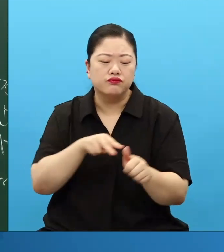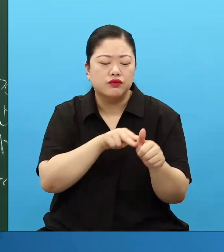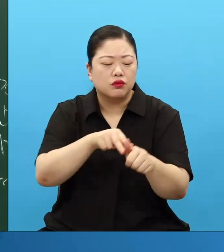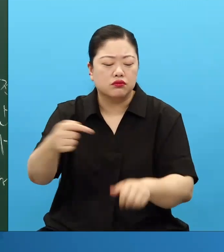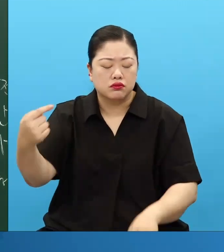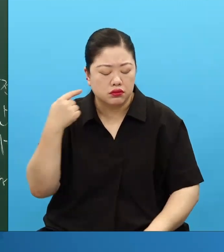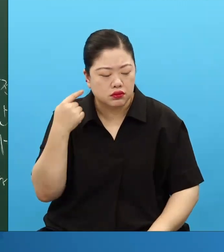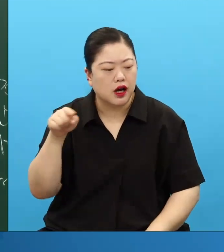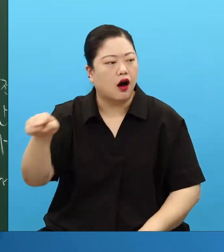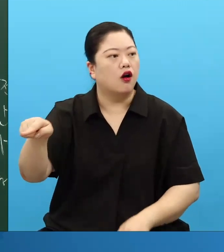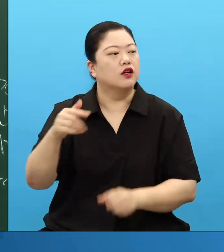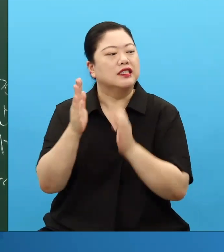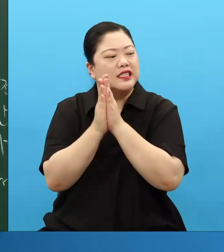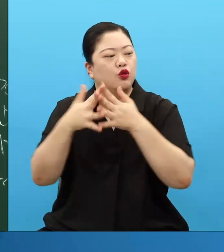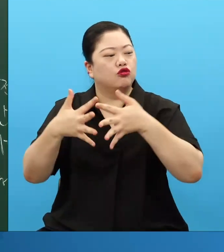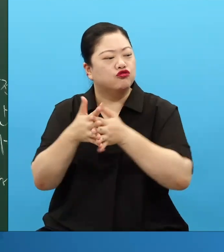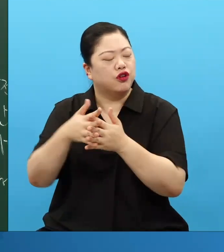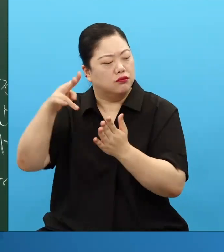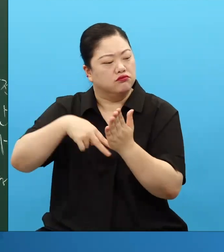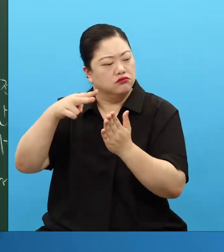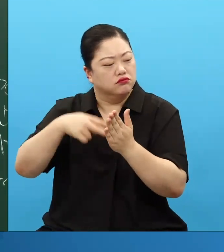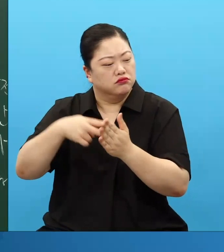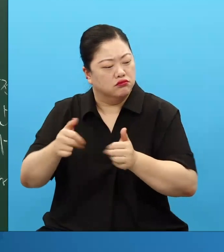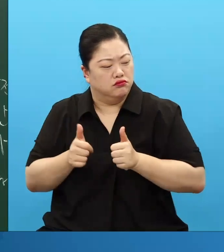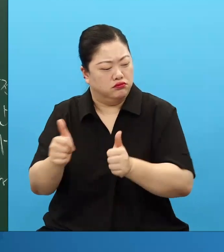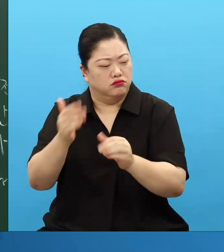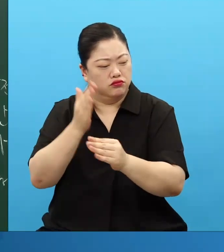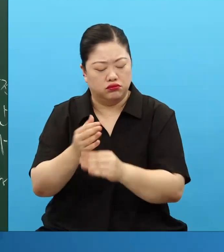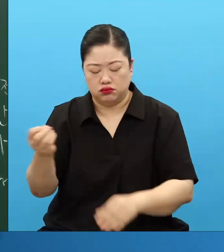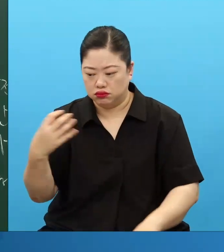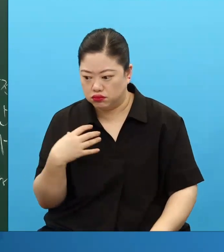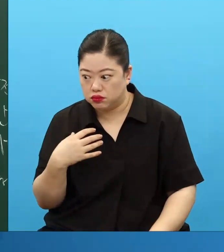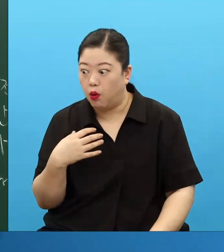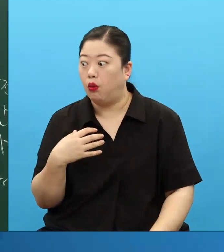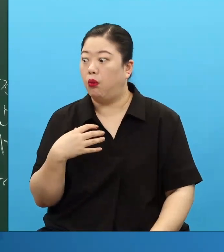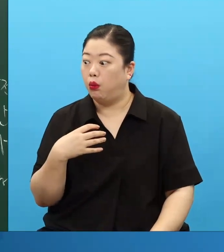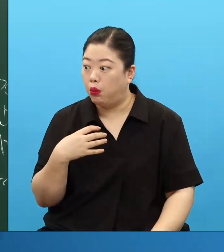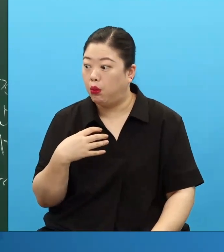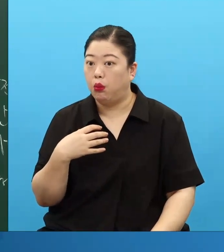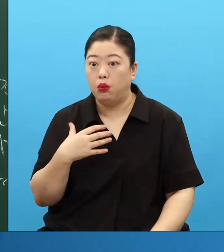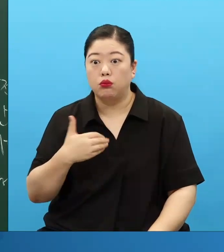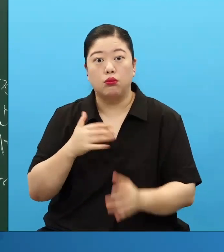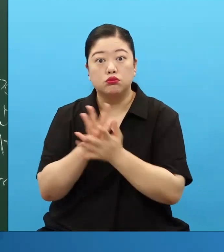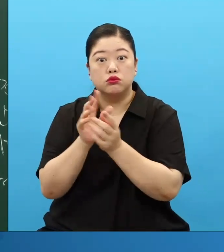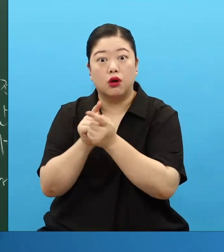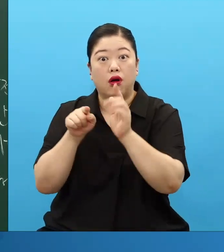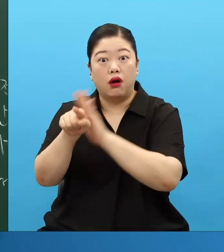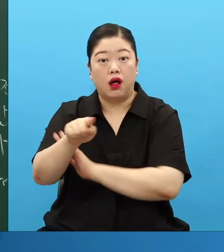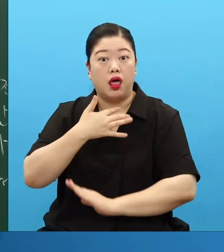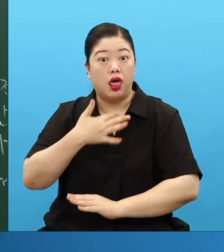as you pray. 기도 속에서 공부해라. And so you have to study 다릅니다. inside a prayer. 그래서